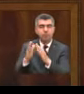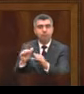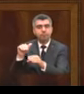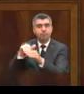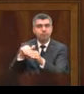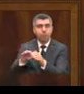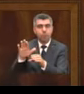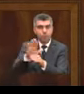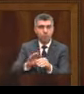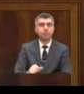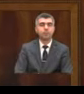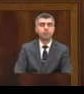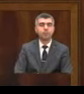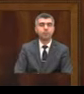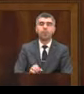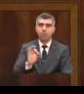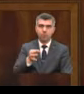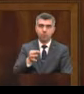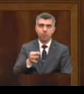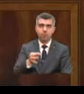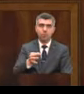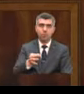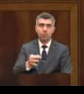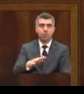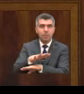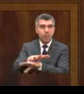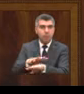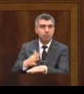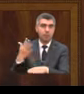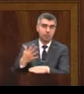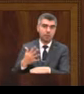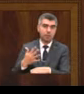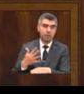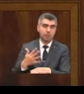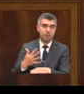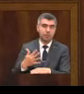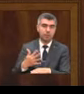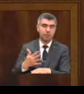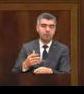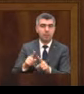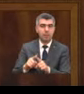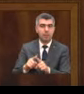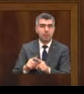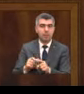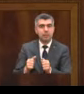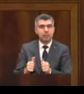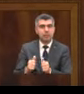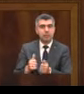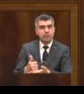الاجتماعية، وفعلا قامت السلطات بطبيعة الحال والتعاون الوطني بهذا